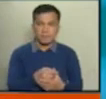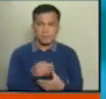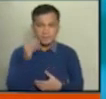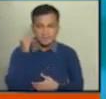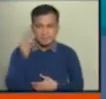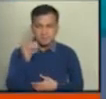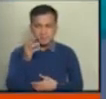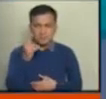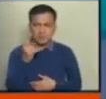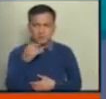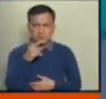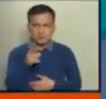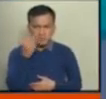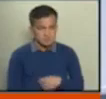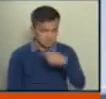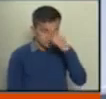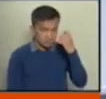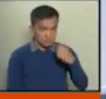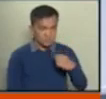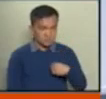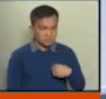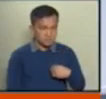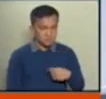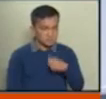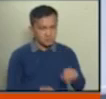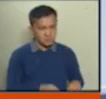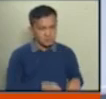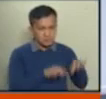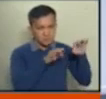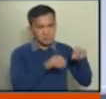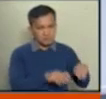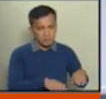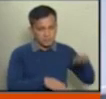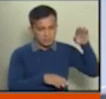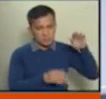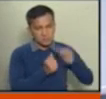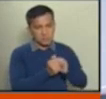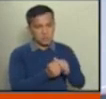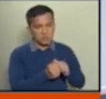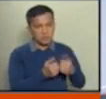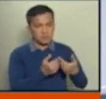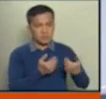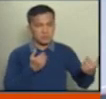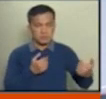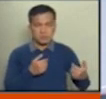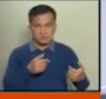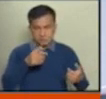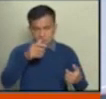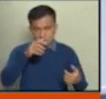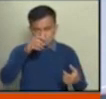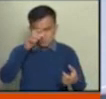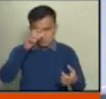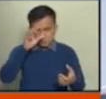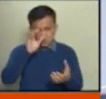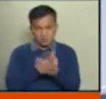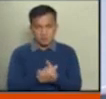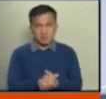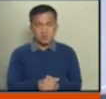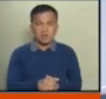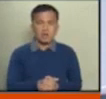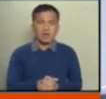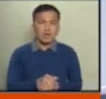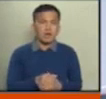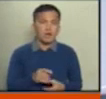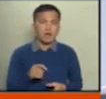lahat-lahat. Bakit kayo nagkulang sa anak nyo? Hindi po siya lumaki sa akin. Bakit po? Hiwalay po kami ng tatay niyan. So ang